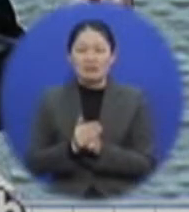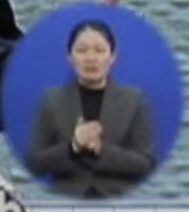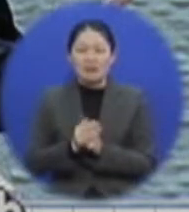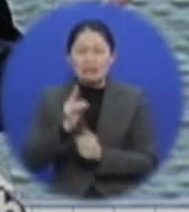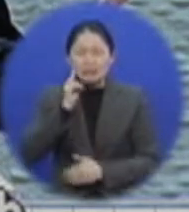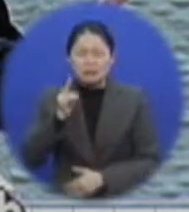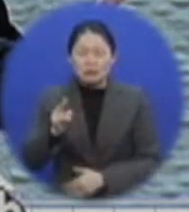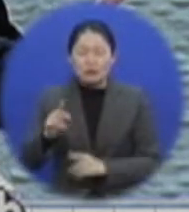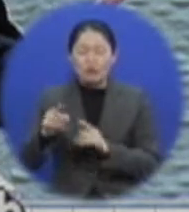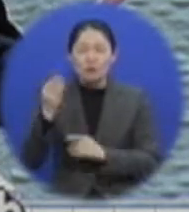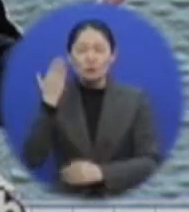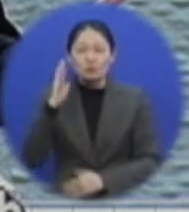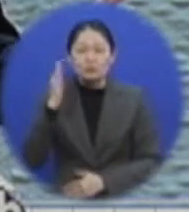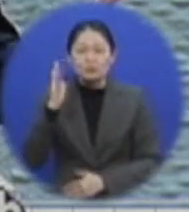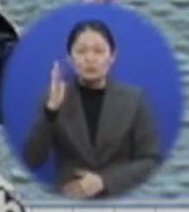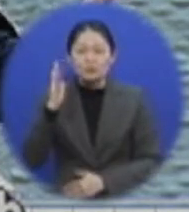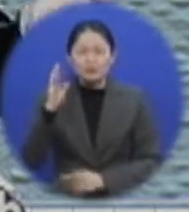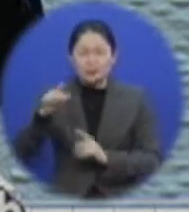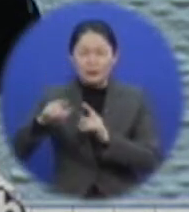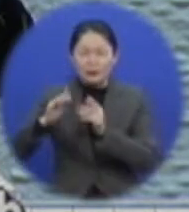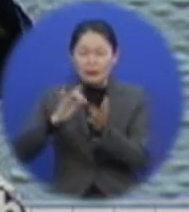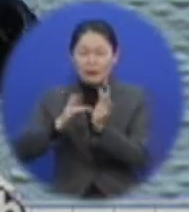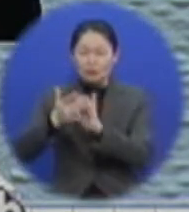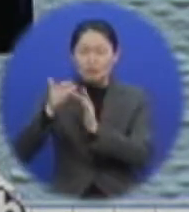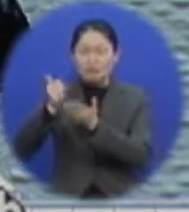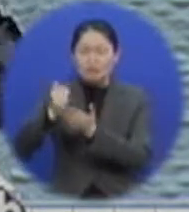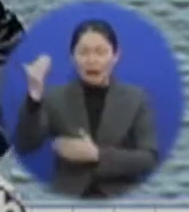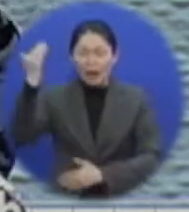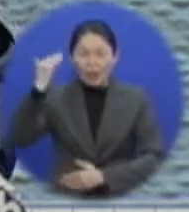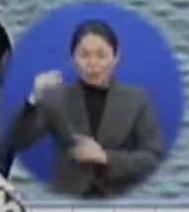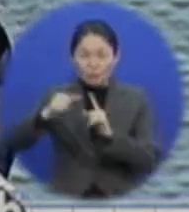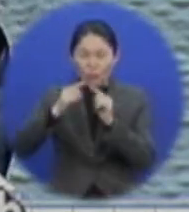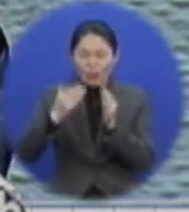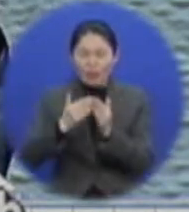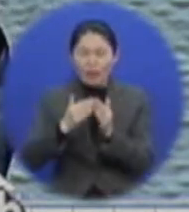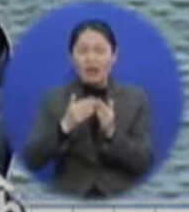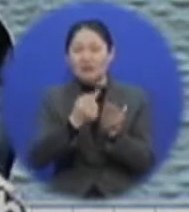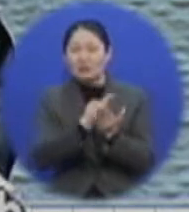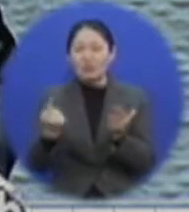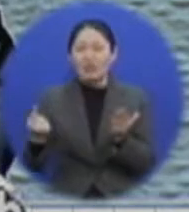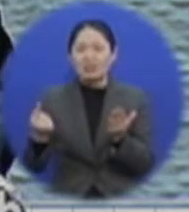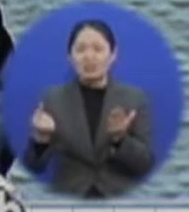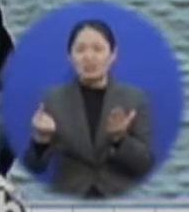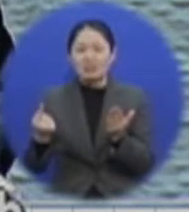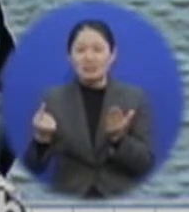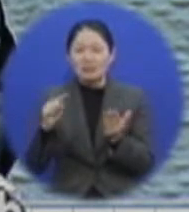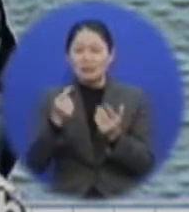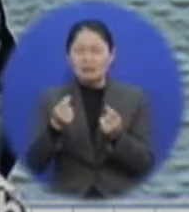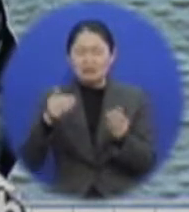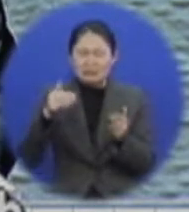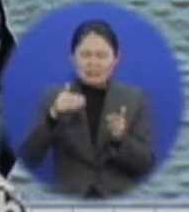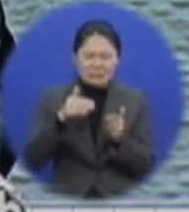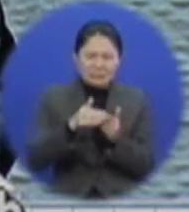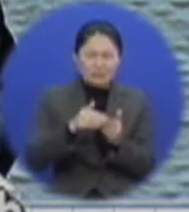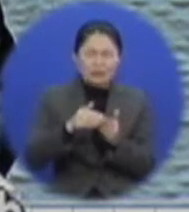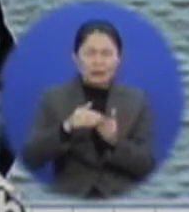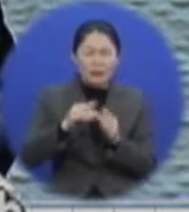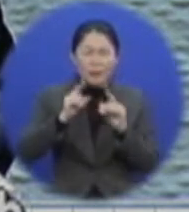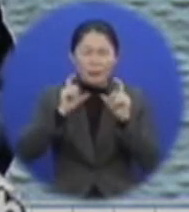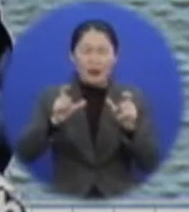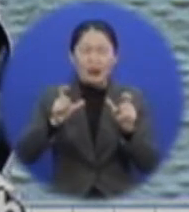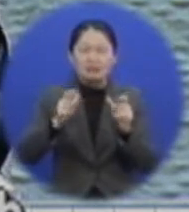요즘에 예수님께서 한국교회를 떠나셨다 이런 그건 을 하는 분들도 나옵니다